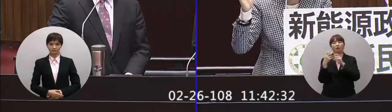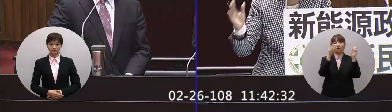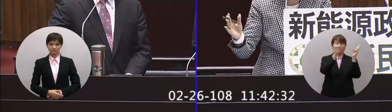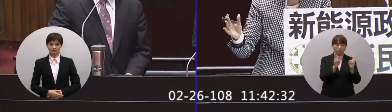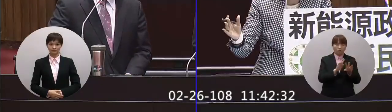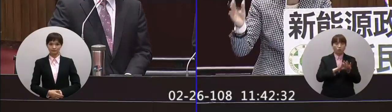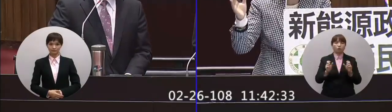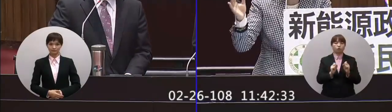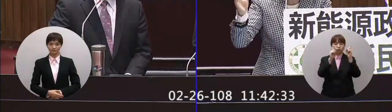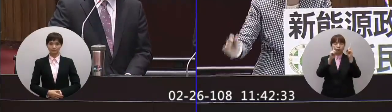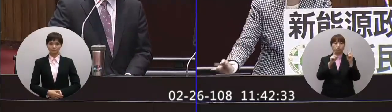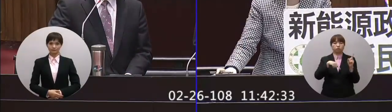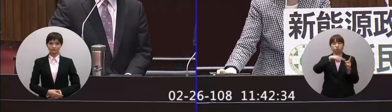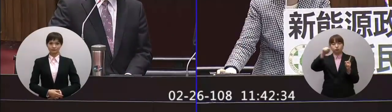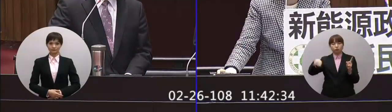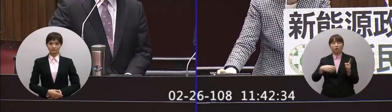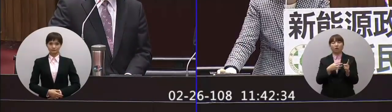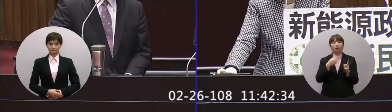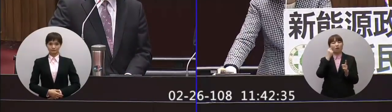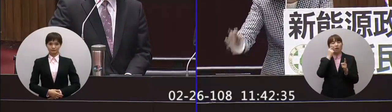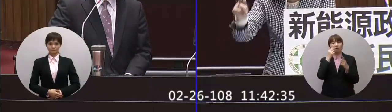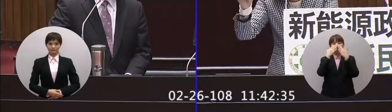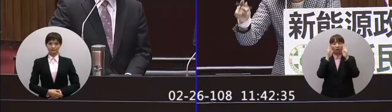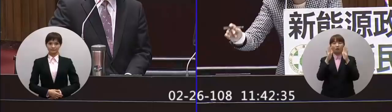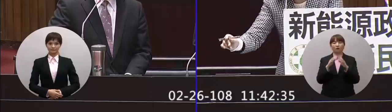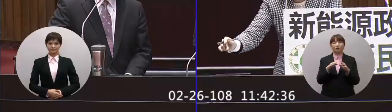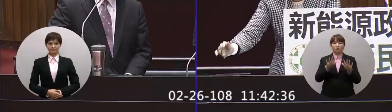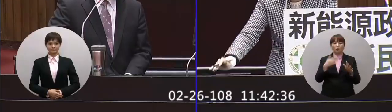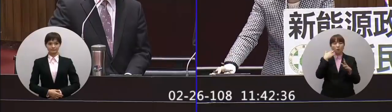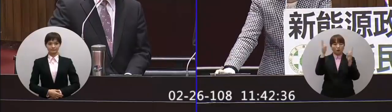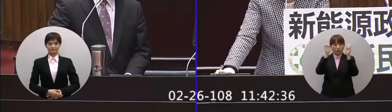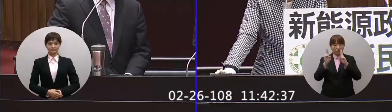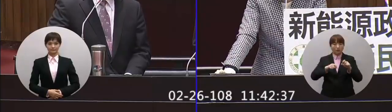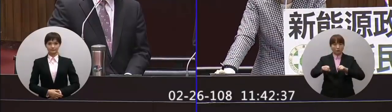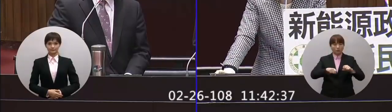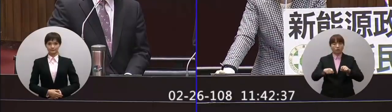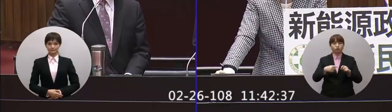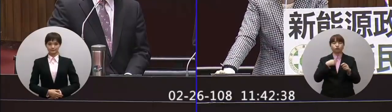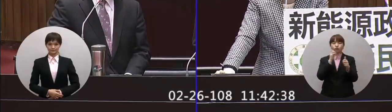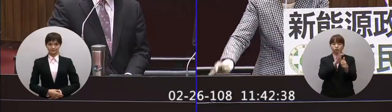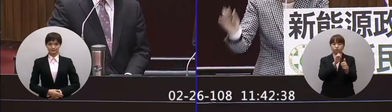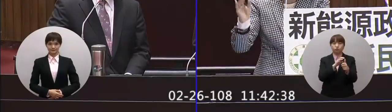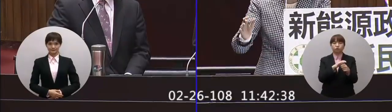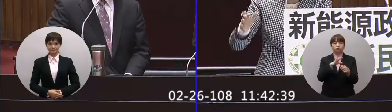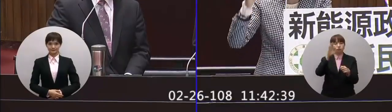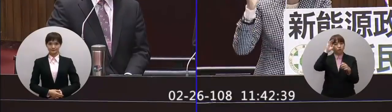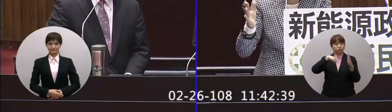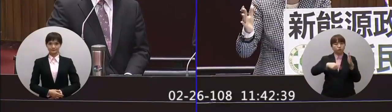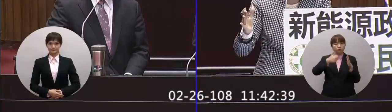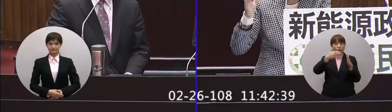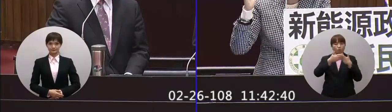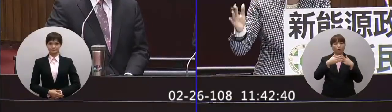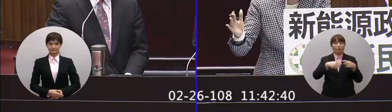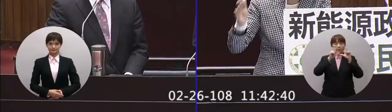电费会涨，大家都受不了了。所以我们追求能源政策，我真的奉劝这个苏院长回到